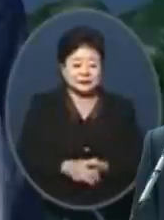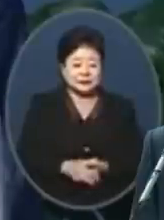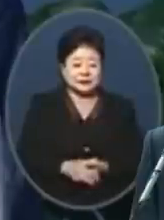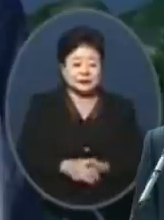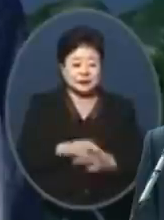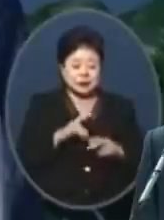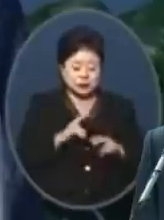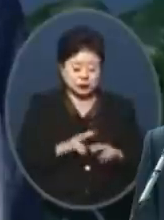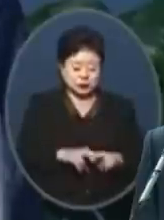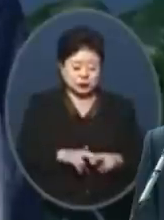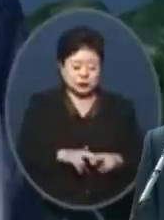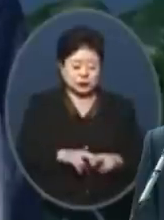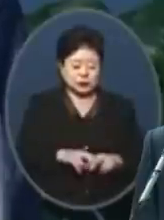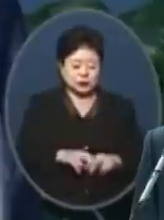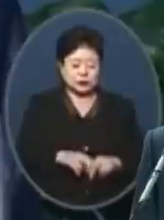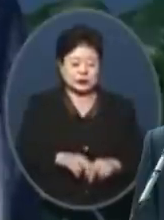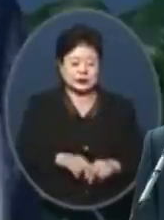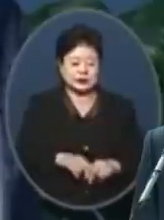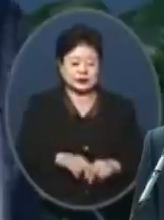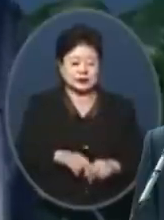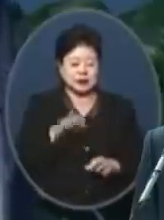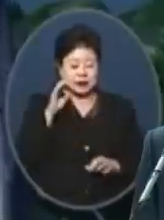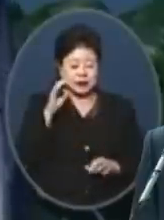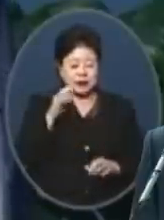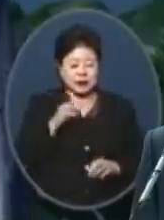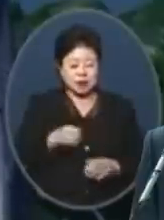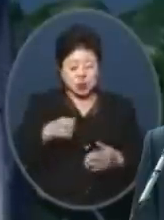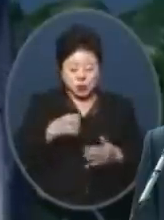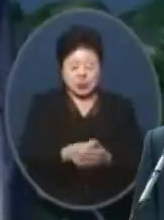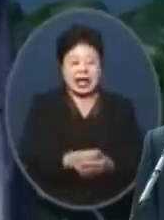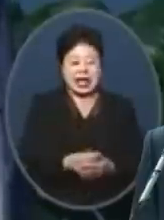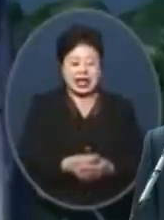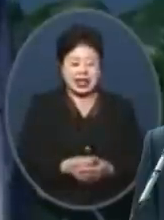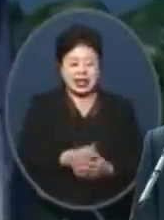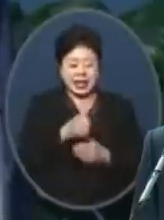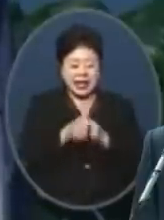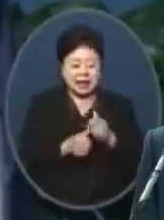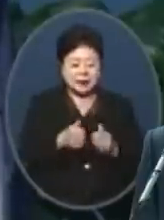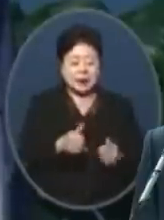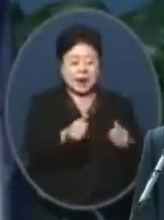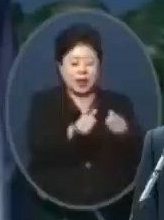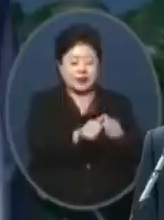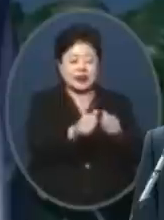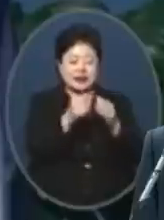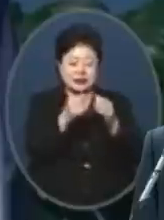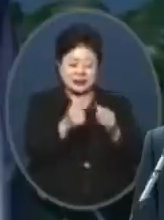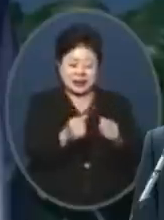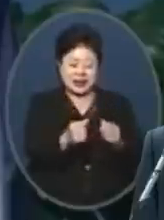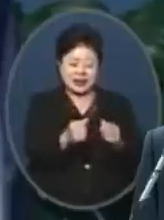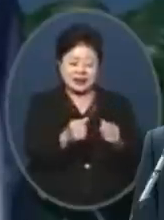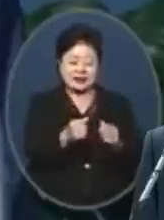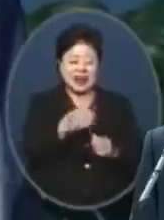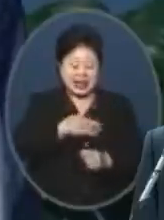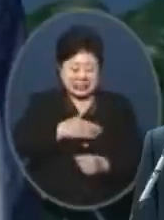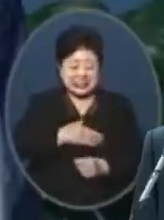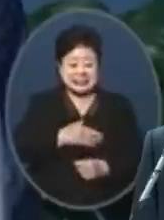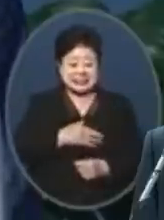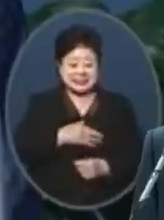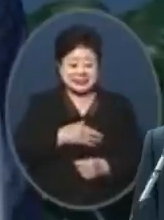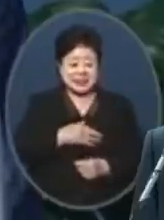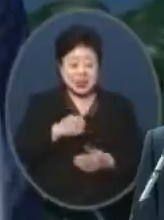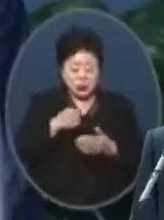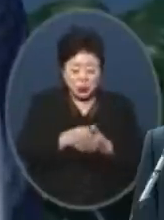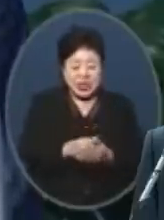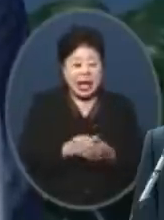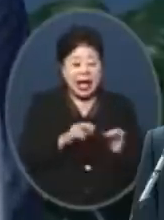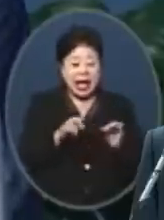조용히 앉아서 가만히 있을 때도 용기야, 하나님이 너와 같이 계신다. 알지?